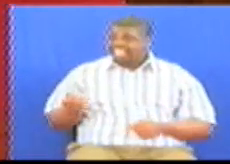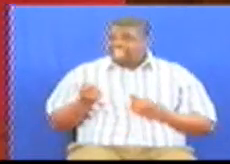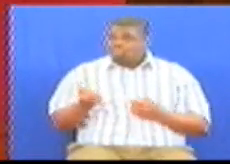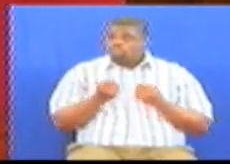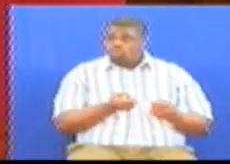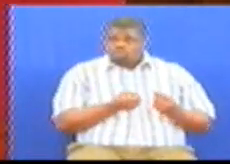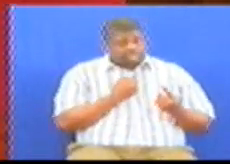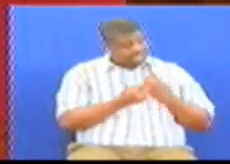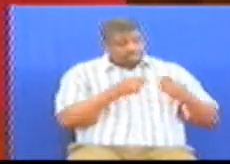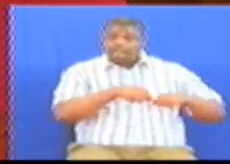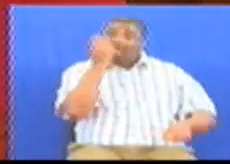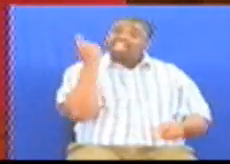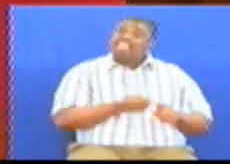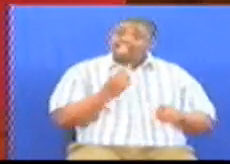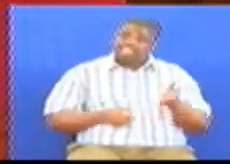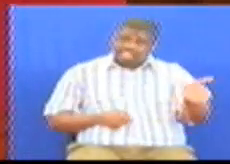hatari.